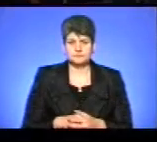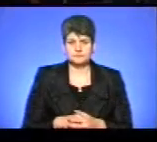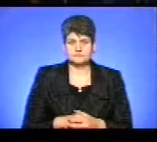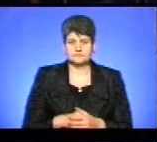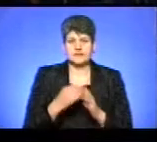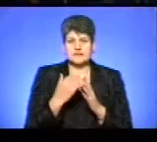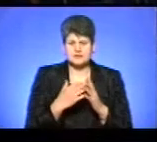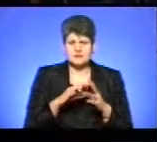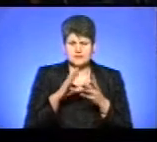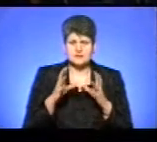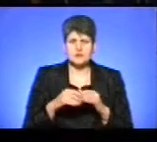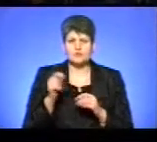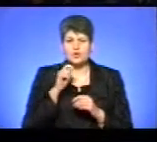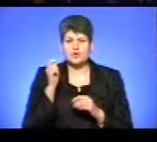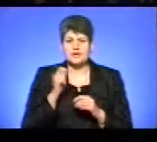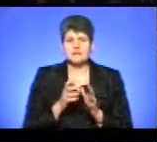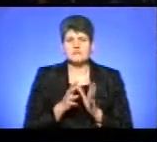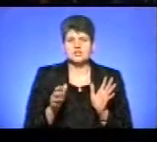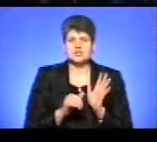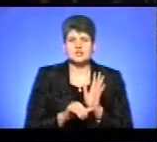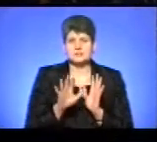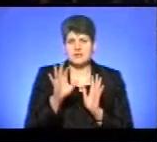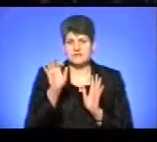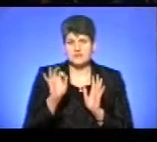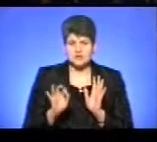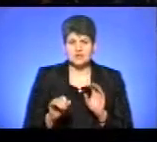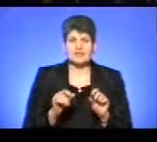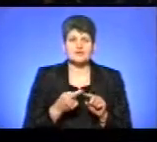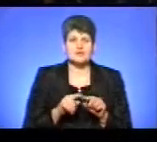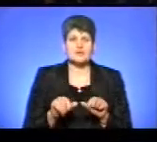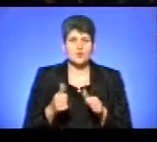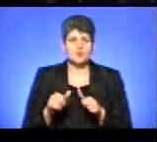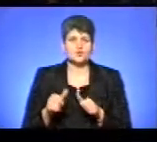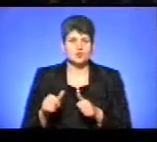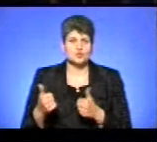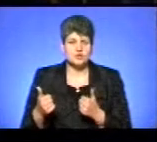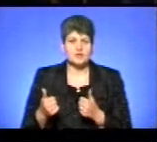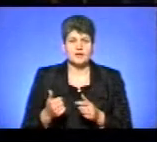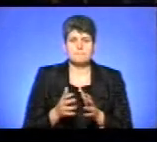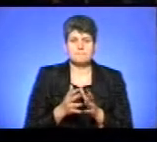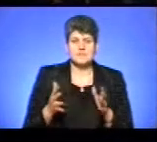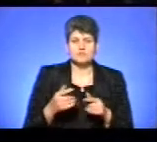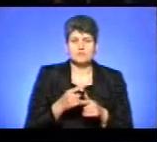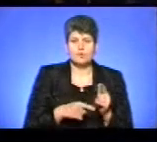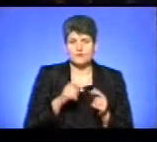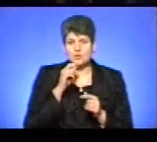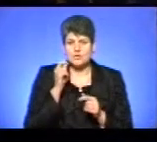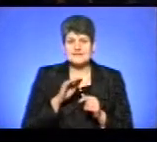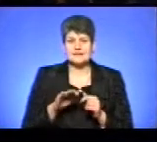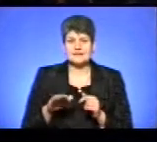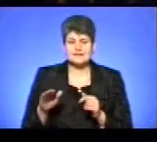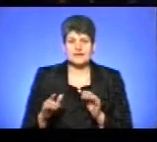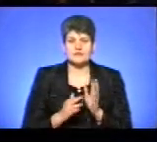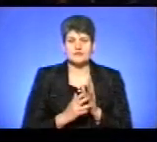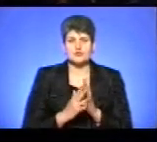Статистика на загал по Україні – понад 65% розлучень. Більше половина українських дітей росте